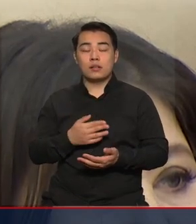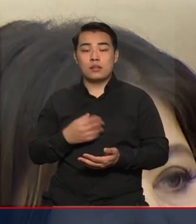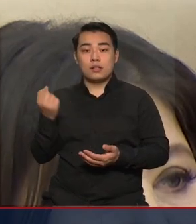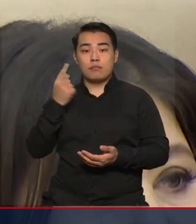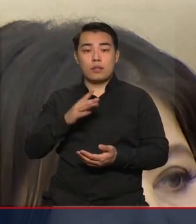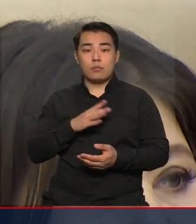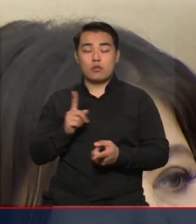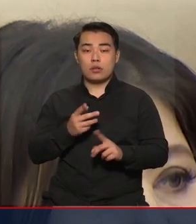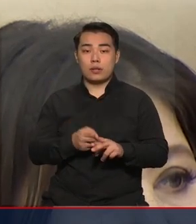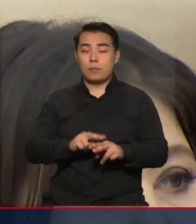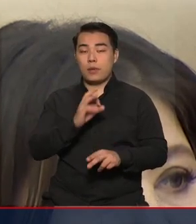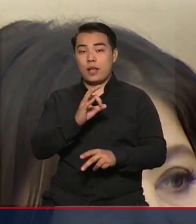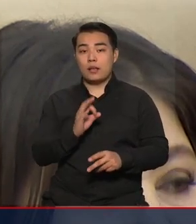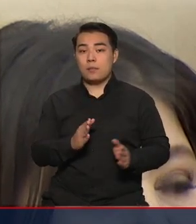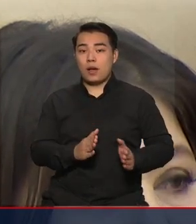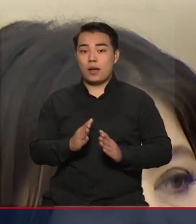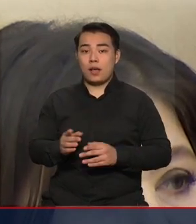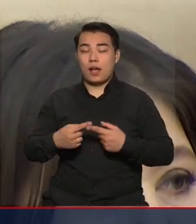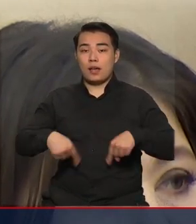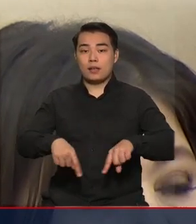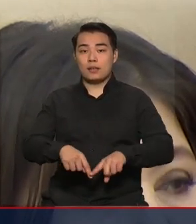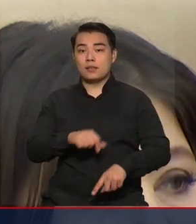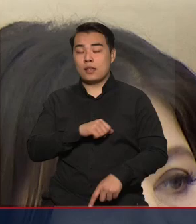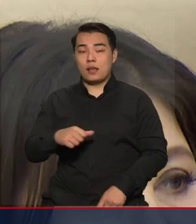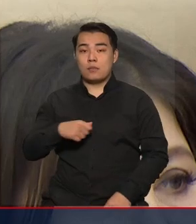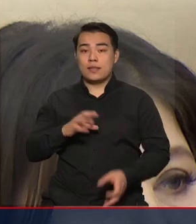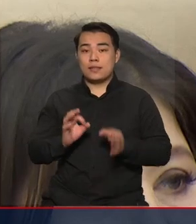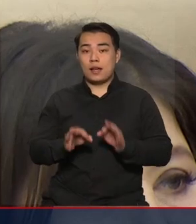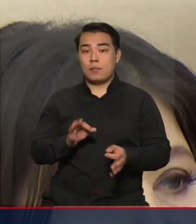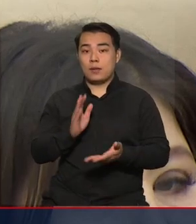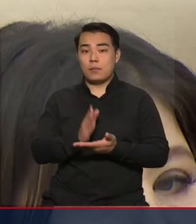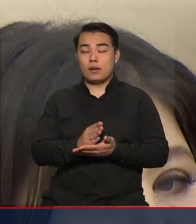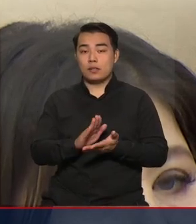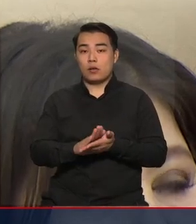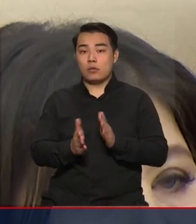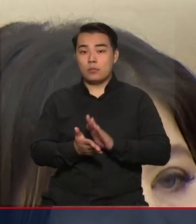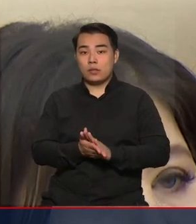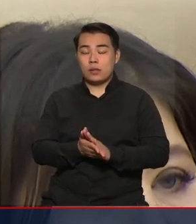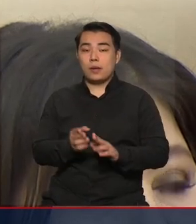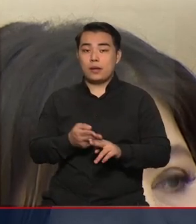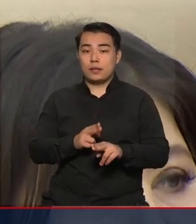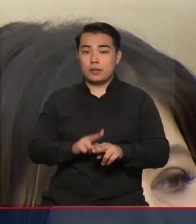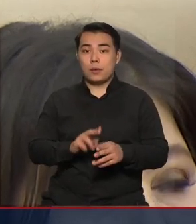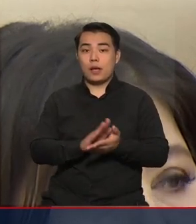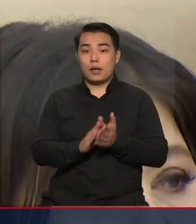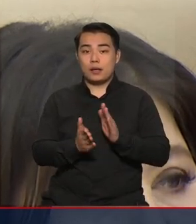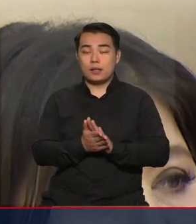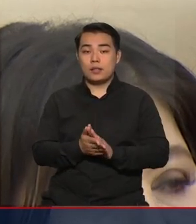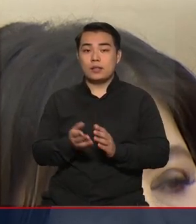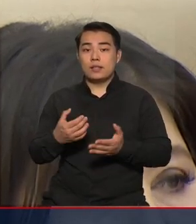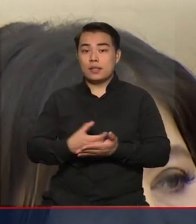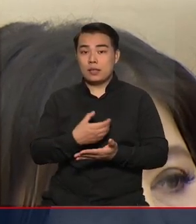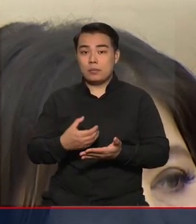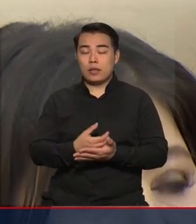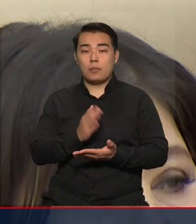расчета данного коэффициента агентство устанавливает своим нормативным актом. Согласно этому акту, стипендия относится